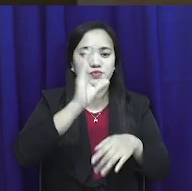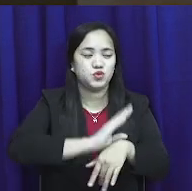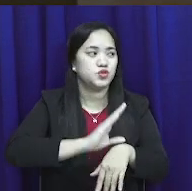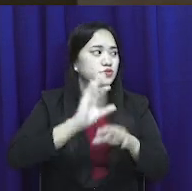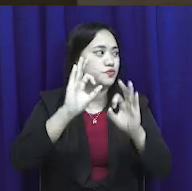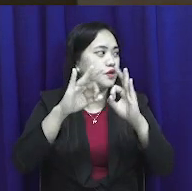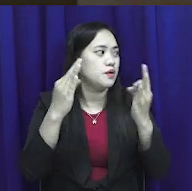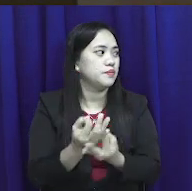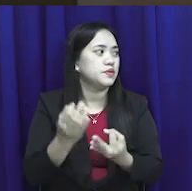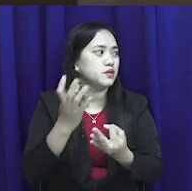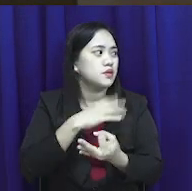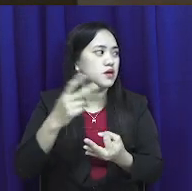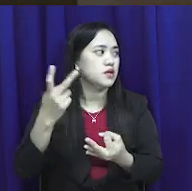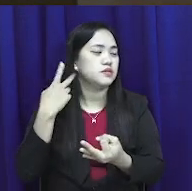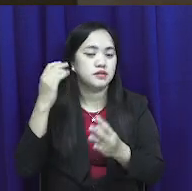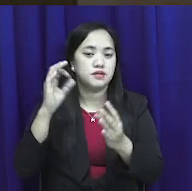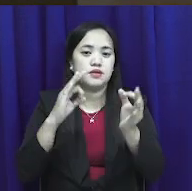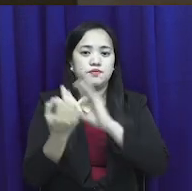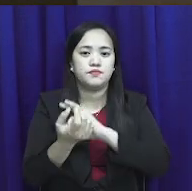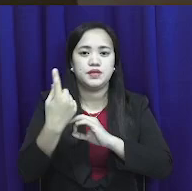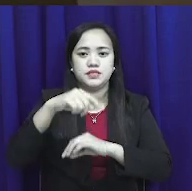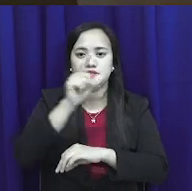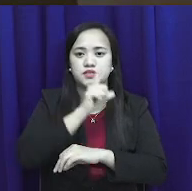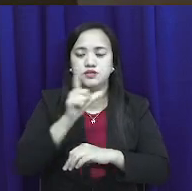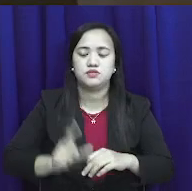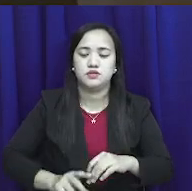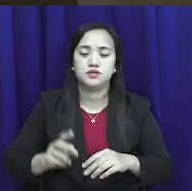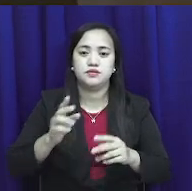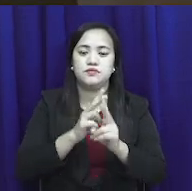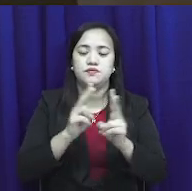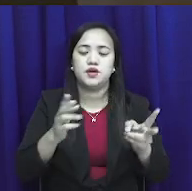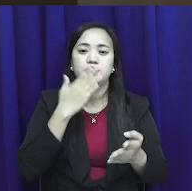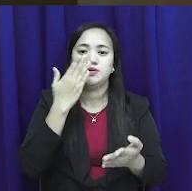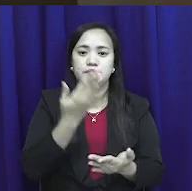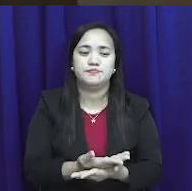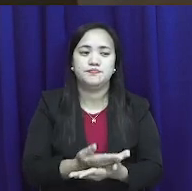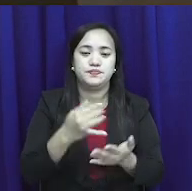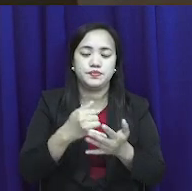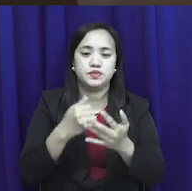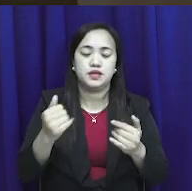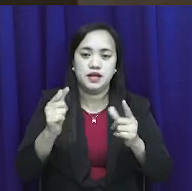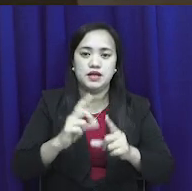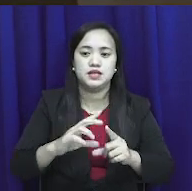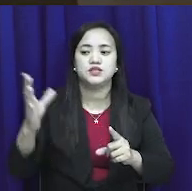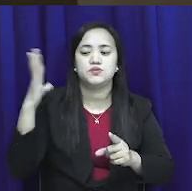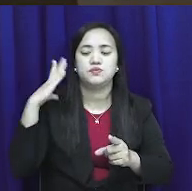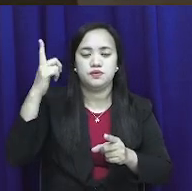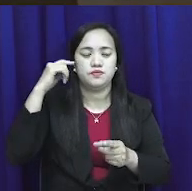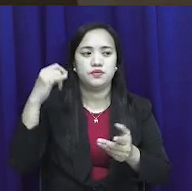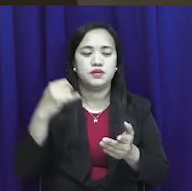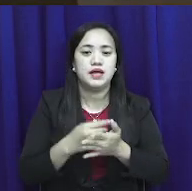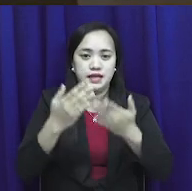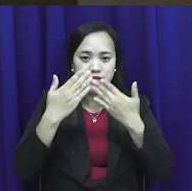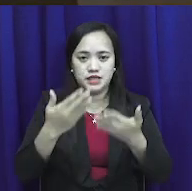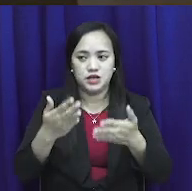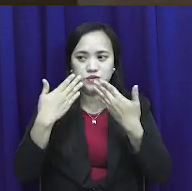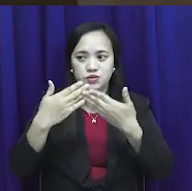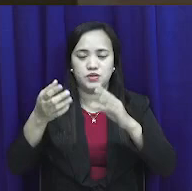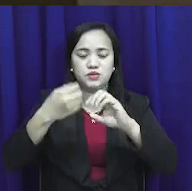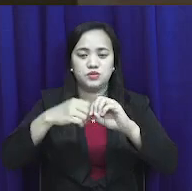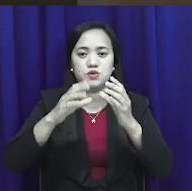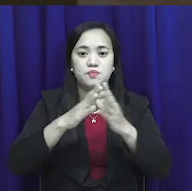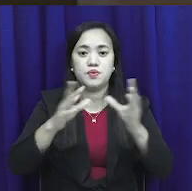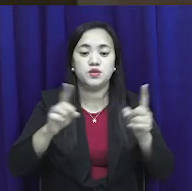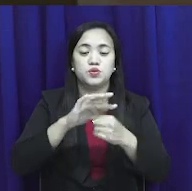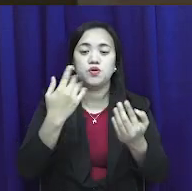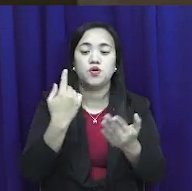Panginoon ng may maayos na katayuan alr so again Mga kapatid ang tabayan niyo po yan and muli Maraming maraming salamat po sa lahat